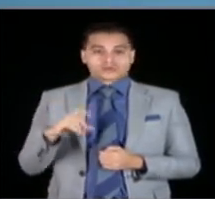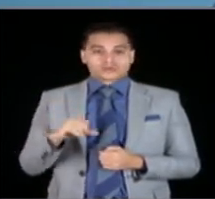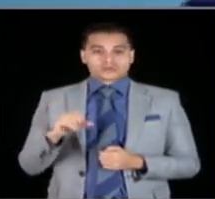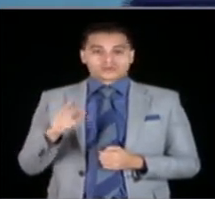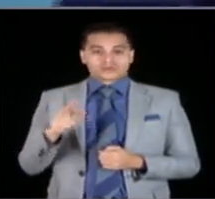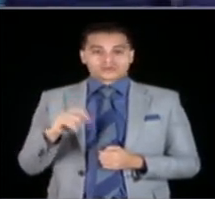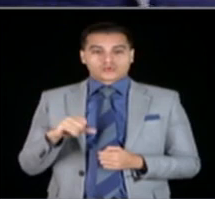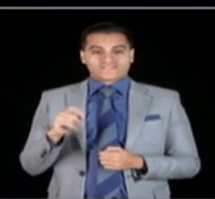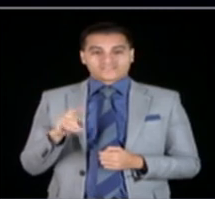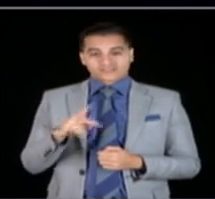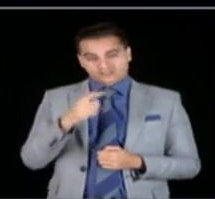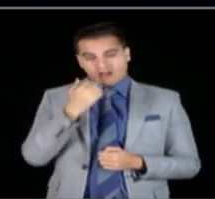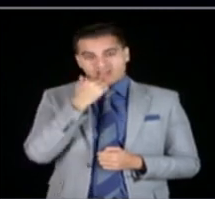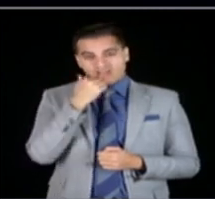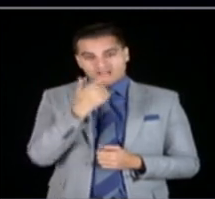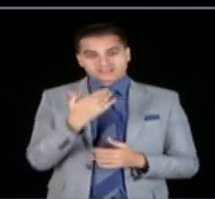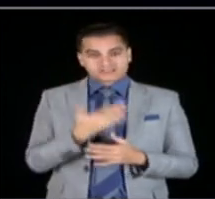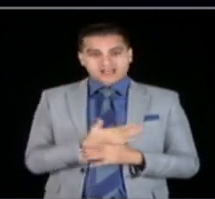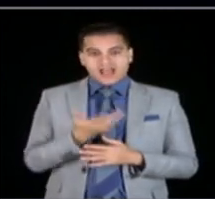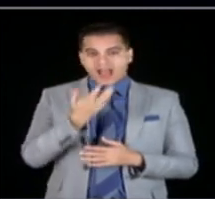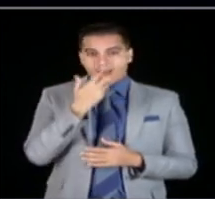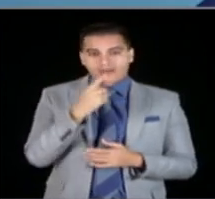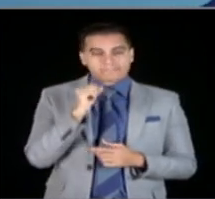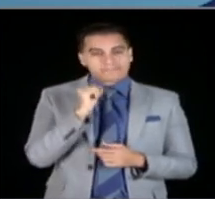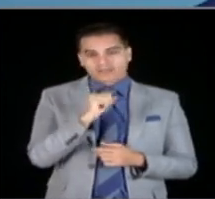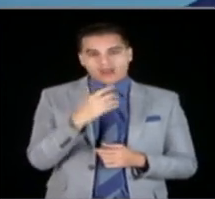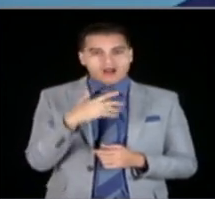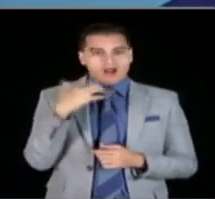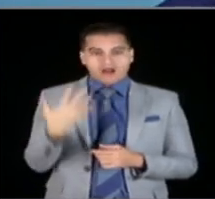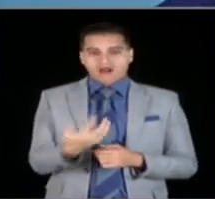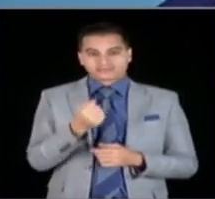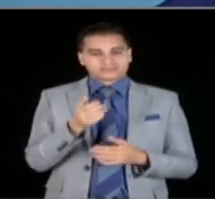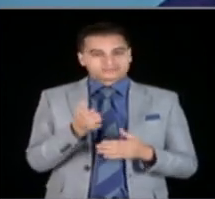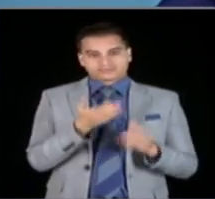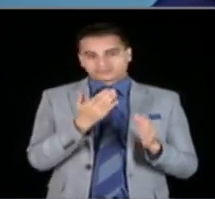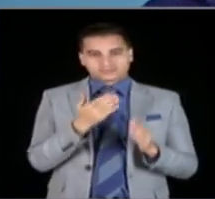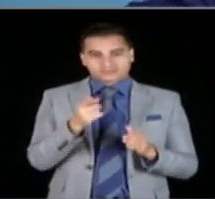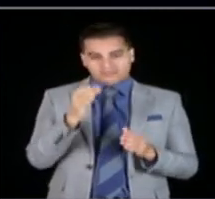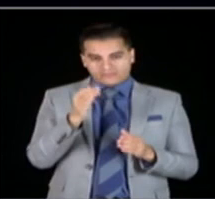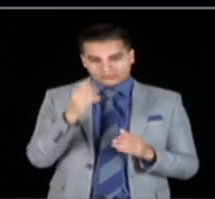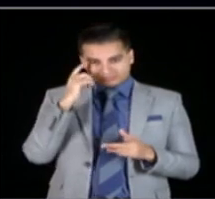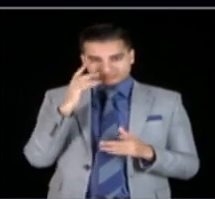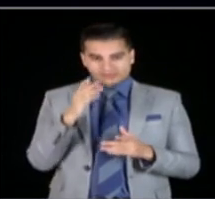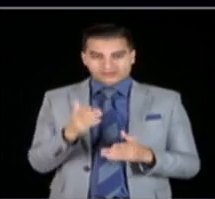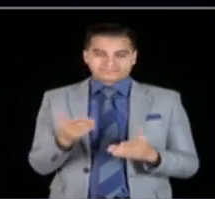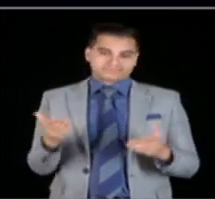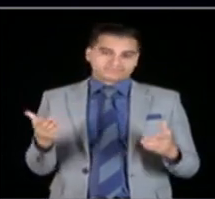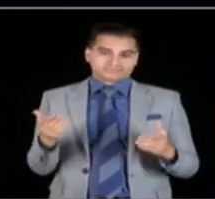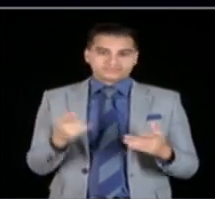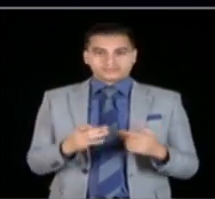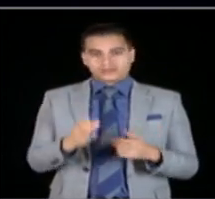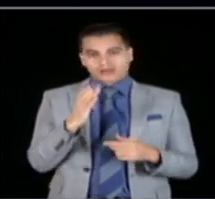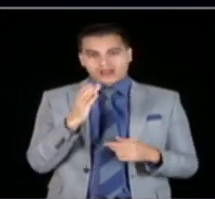ربي. بيني وبينك أنت غلطانة. أبل هي أبل. أبل تستبعديها خالص. أوكي. الإجابة